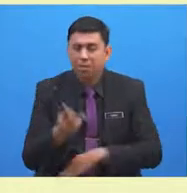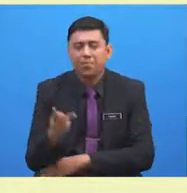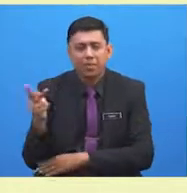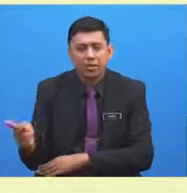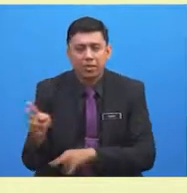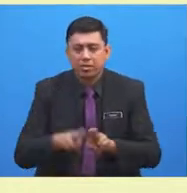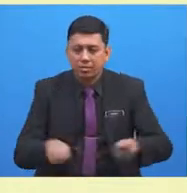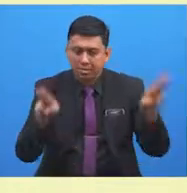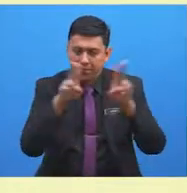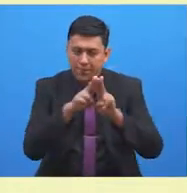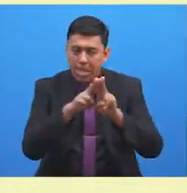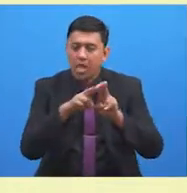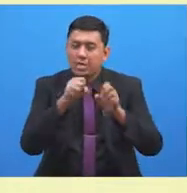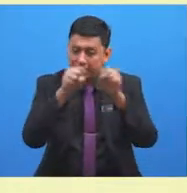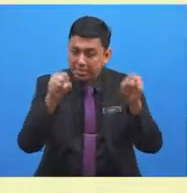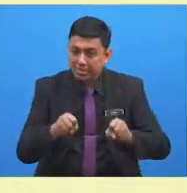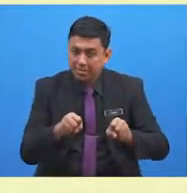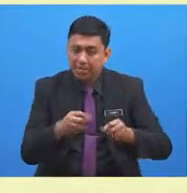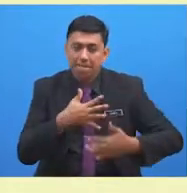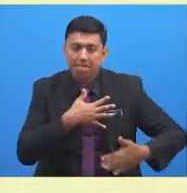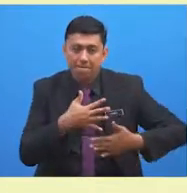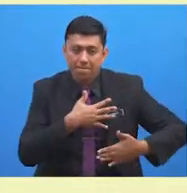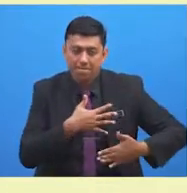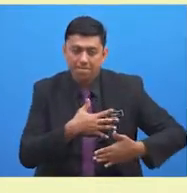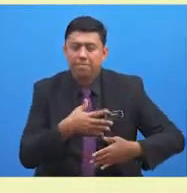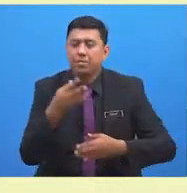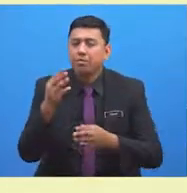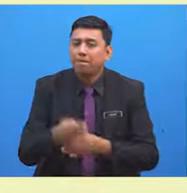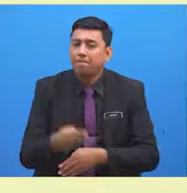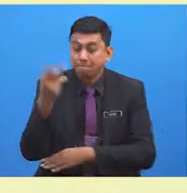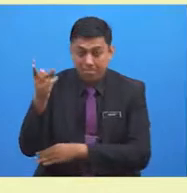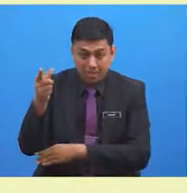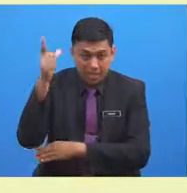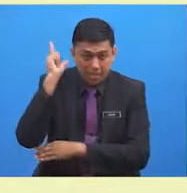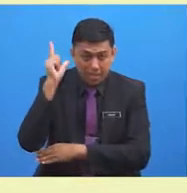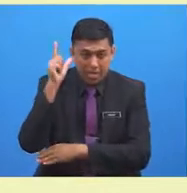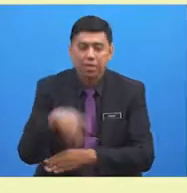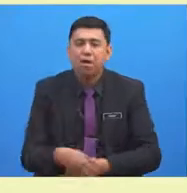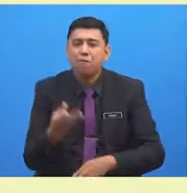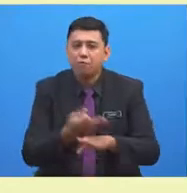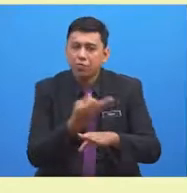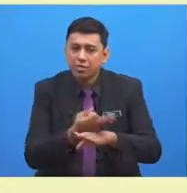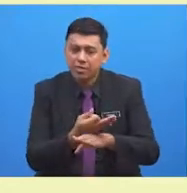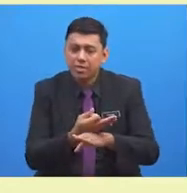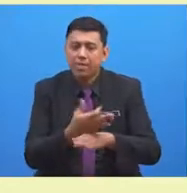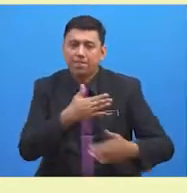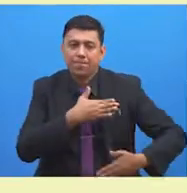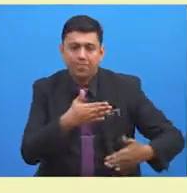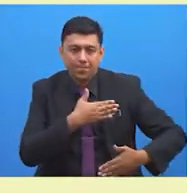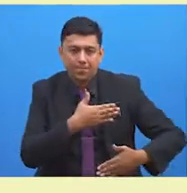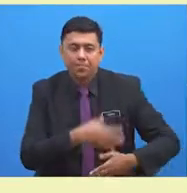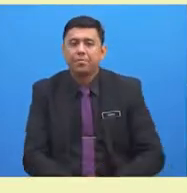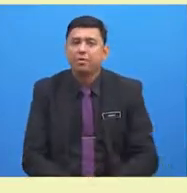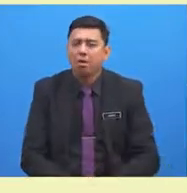sistem respiratory. Yang kedua, memerihalkan fungsi sistem respiratory. Yang ketiga,